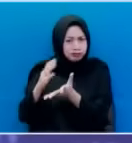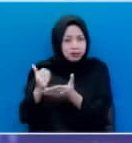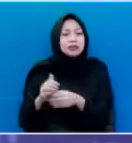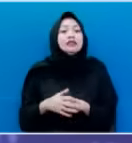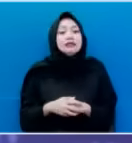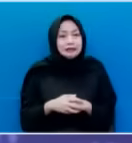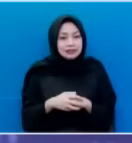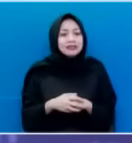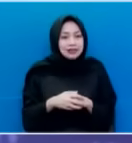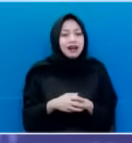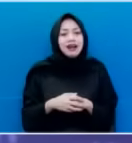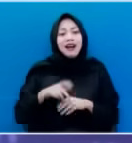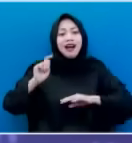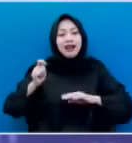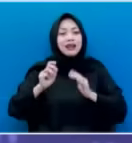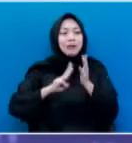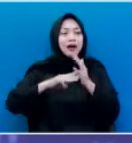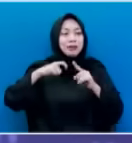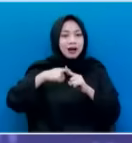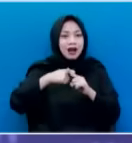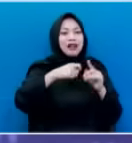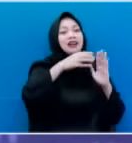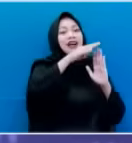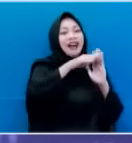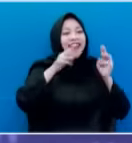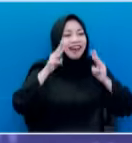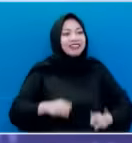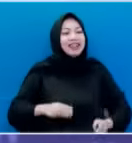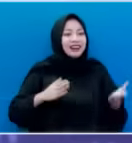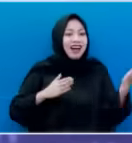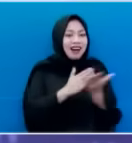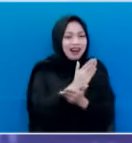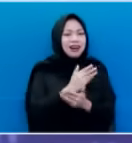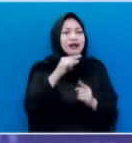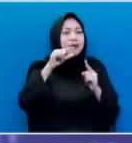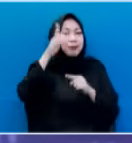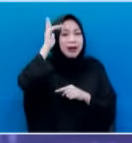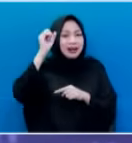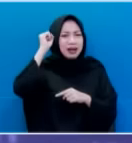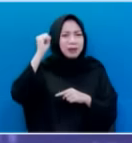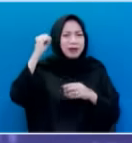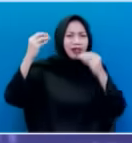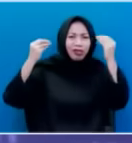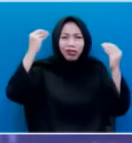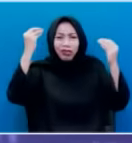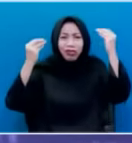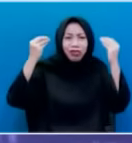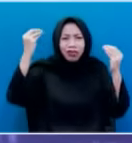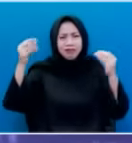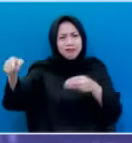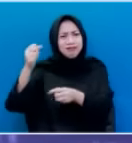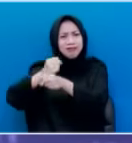Gaduh pelanggaran etik Hakim Konstitusi ini membuat PDIP bertanya mengenai keabsahan pencalonan Gibran Raka Buming